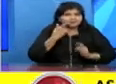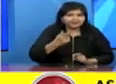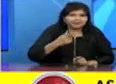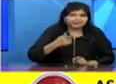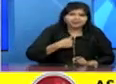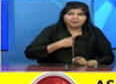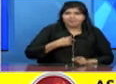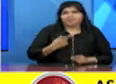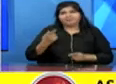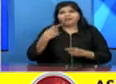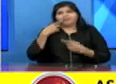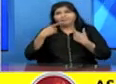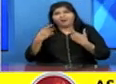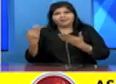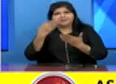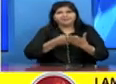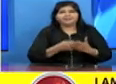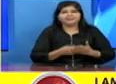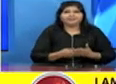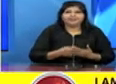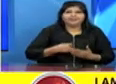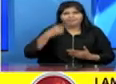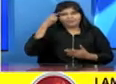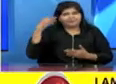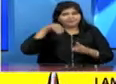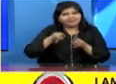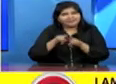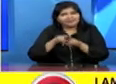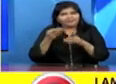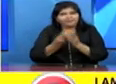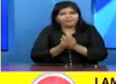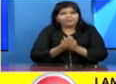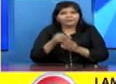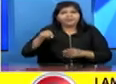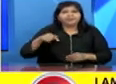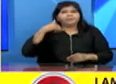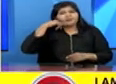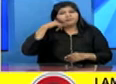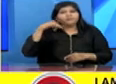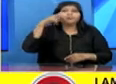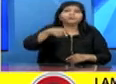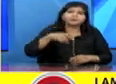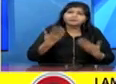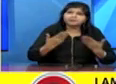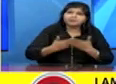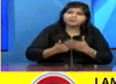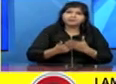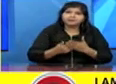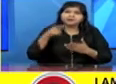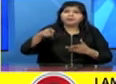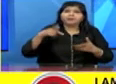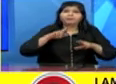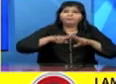मेरा सौभाग्य है जी आपसे बात हो रही है। चलिए हमारा भी सौभाग्य है। मैंने फोन इसलिए किया क्योंकि आपका